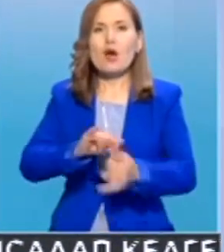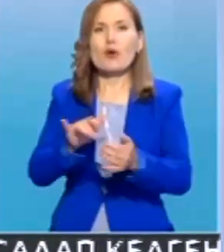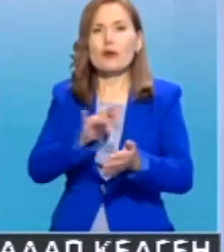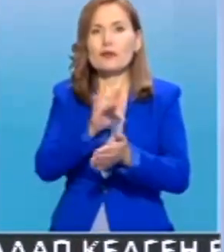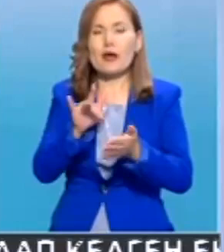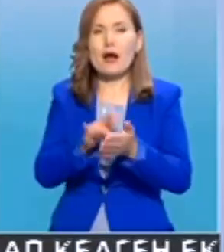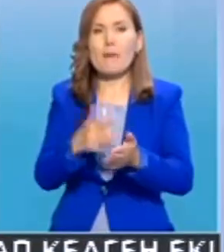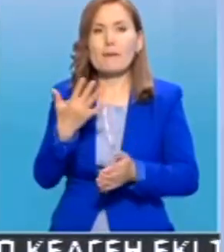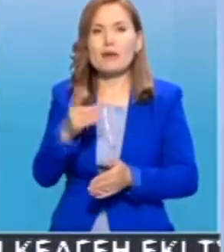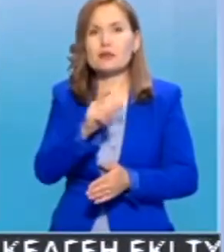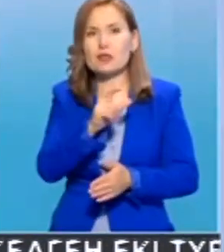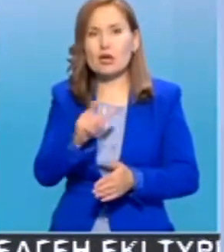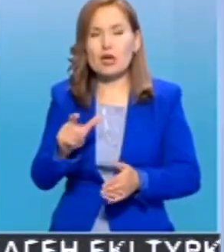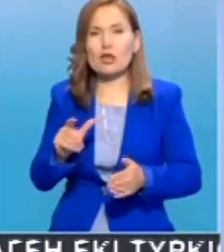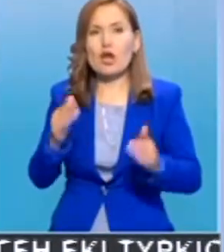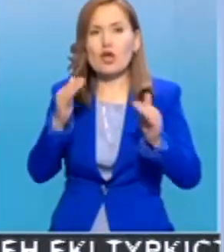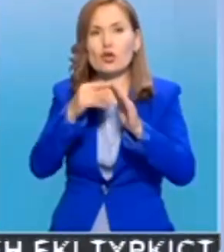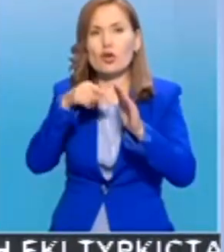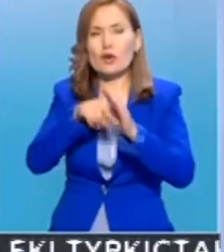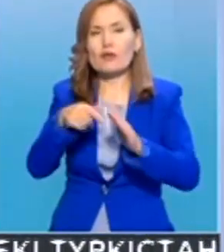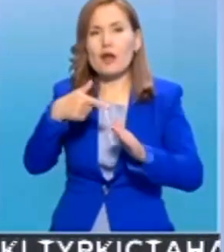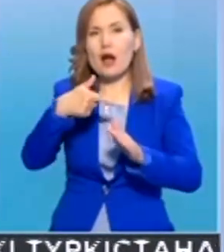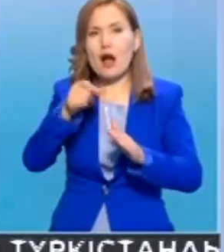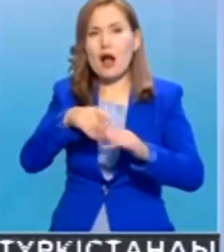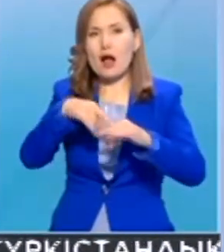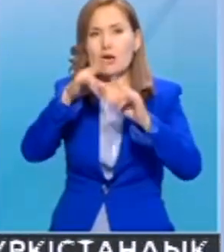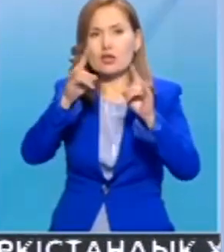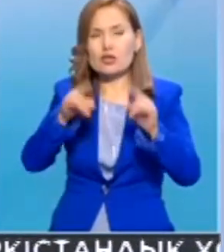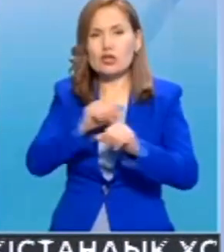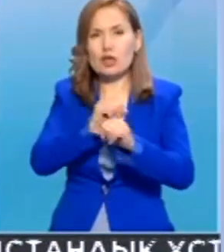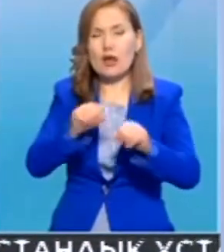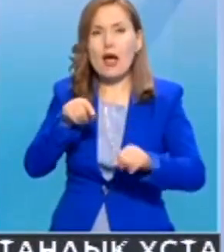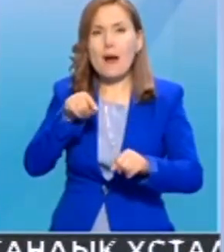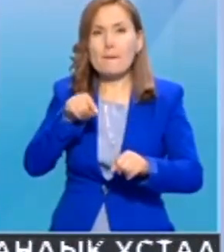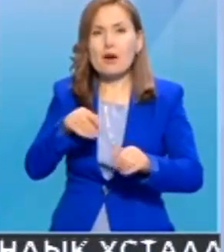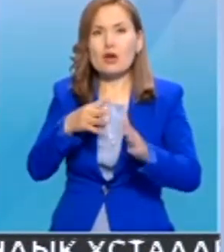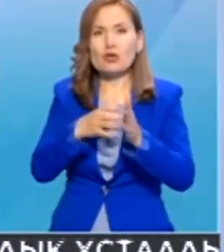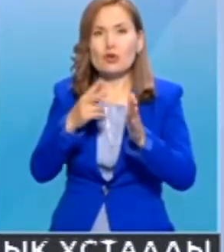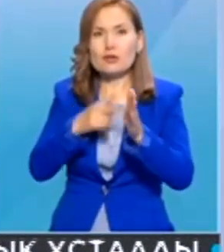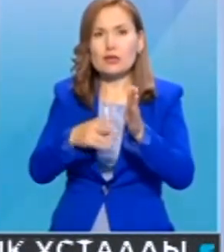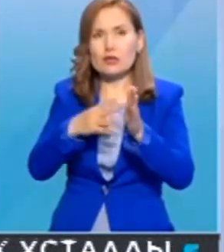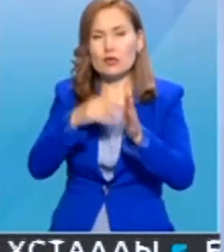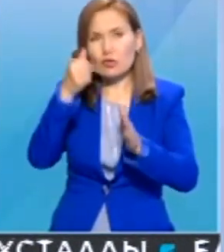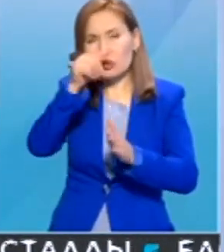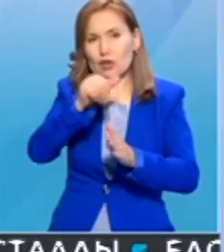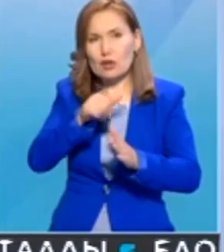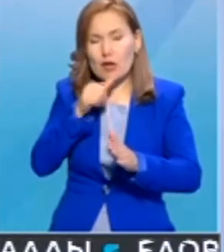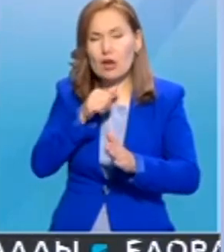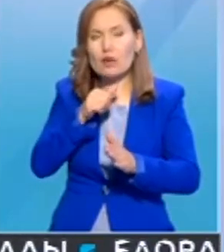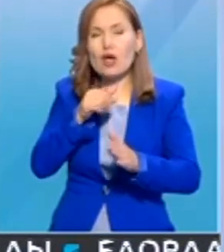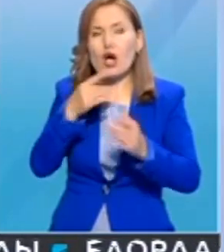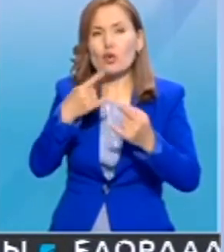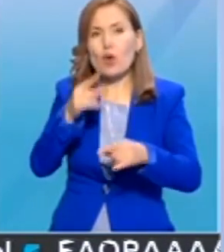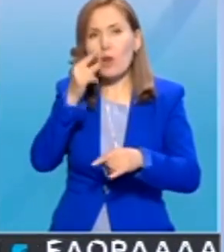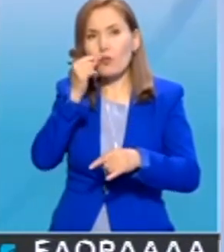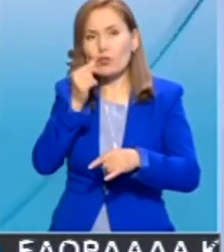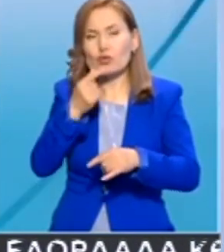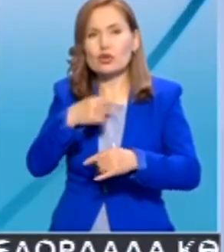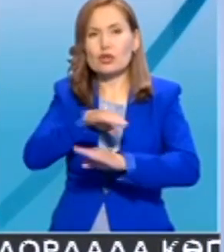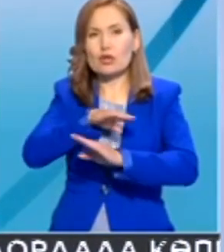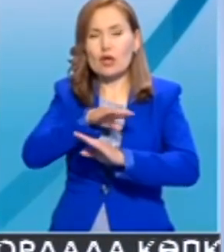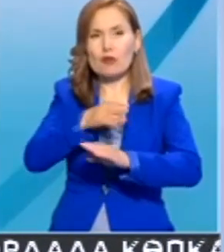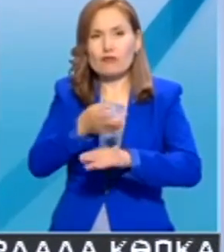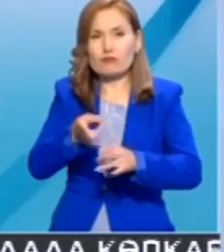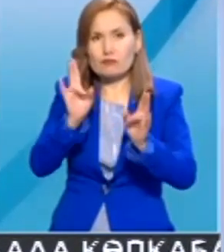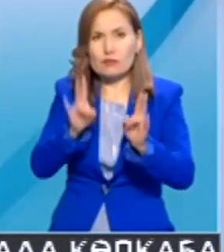Өскеменде 5 қабатты тұрғын үйде газ жарылып, 1989 жылы туған ер адам ауыр халде ауруханаға жеткізілді. Оқыс оқиға 1-ші қабаттағы